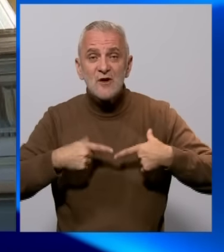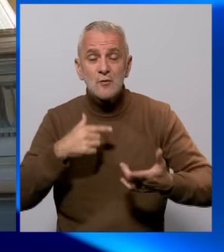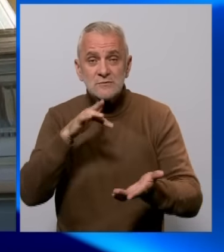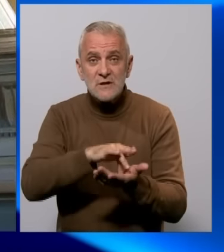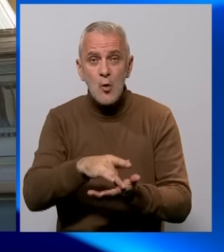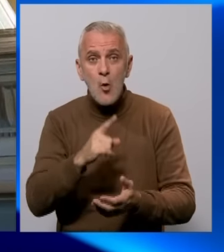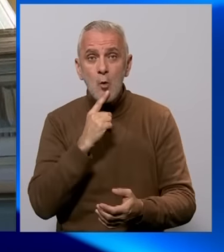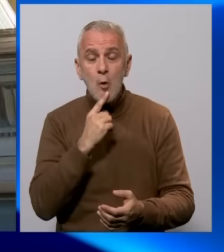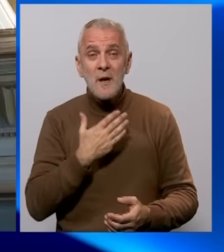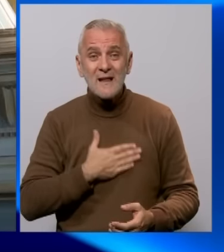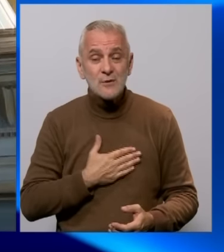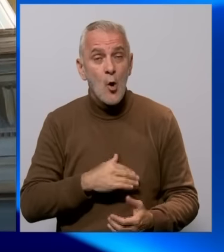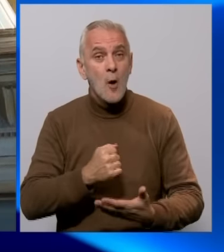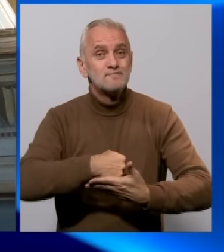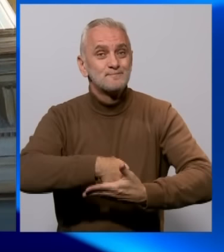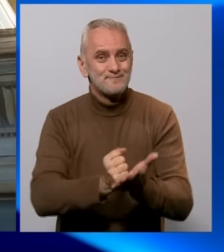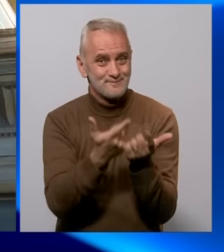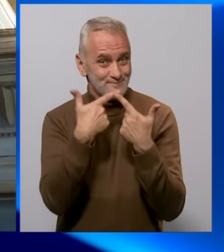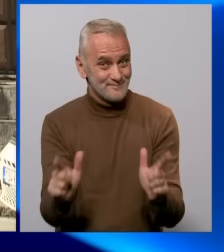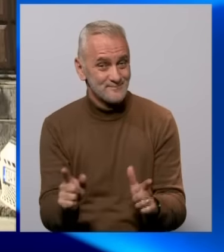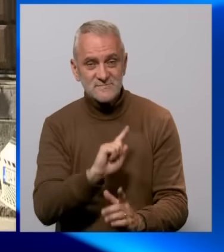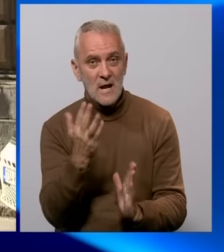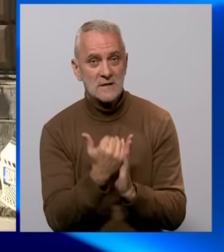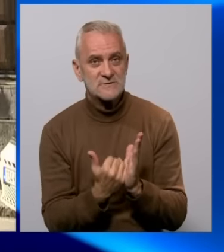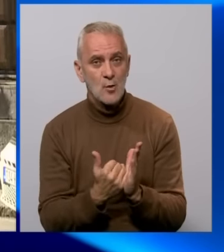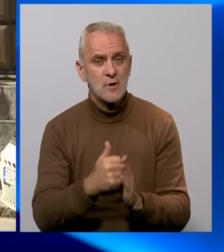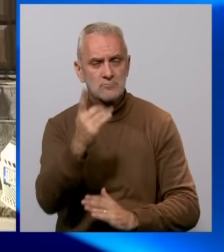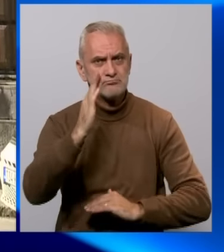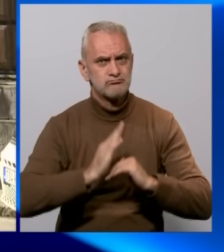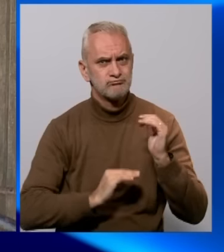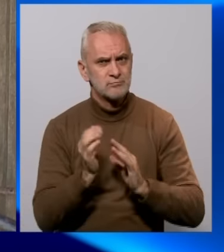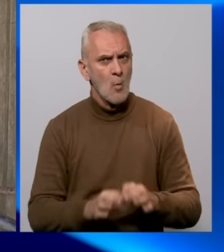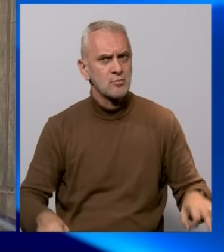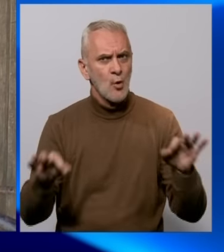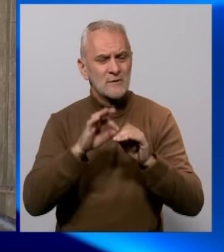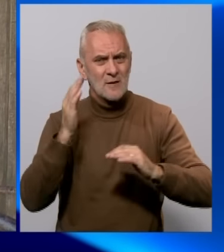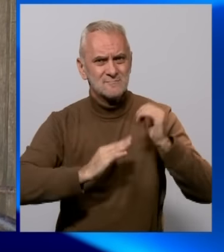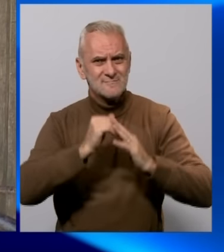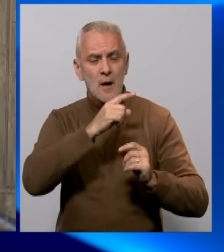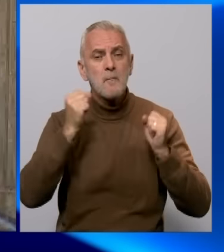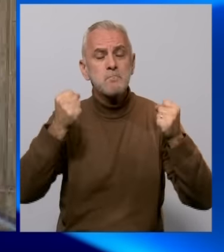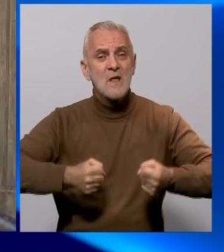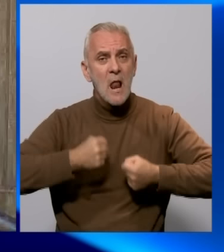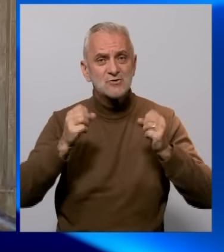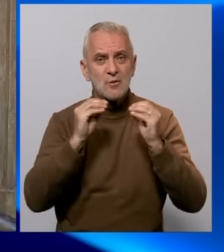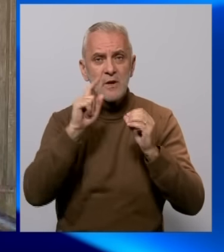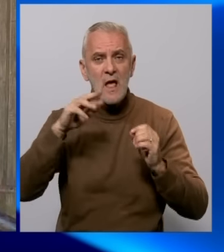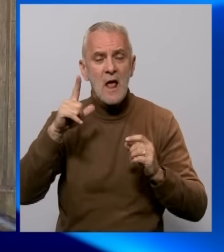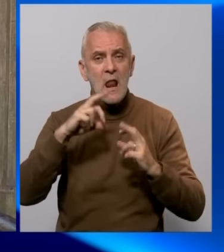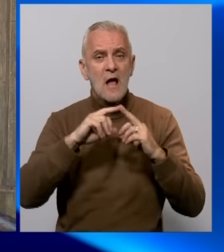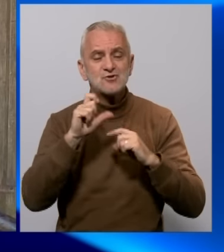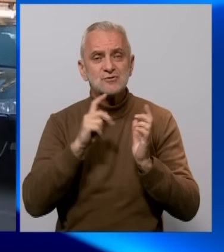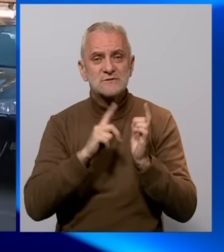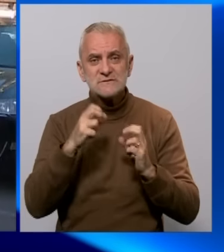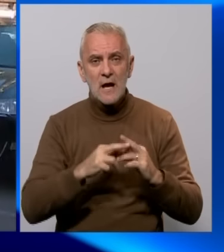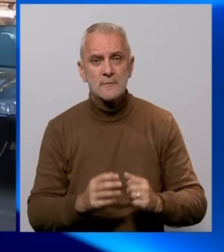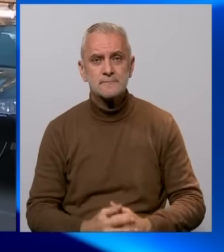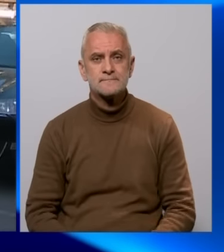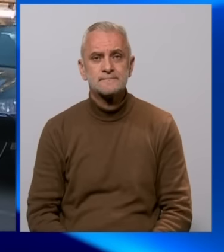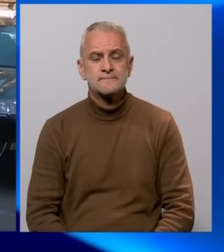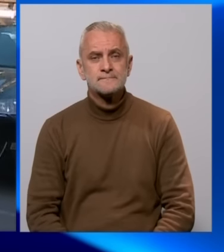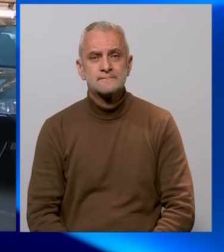sredinu, kojim je htio legalizovati nezakonite urbanističke projekte gradnje na Bjelašnici osumnjičenima Ibri Berilu i Nađi